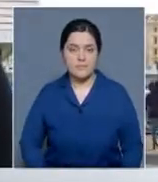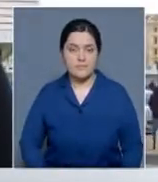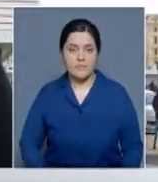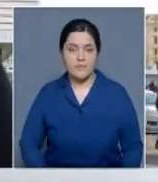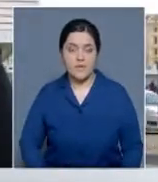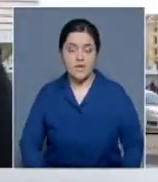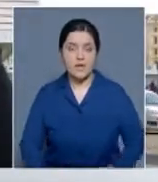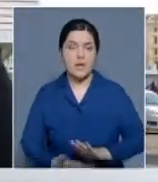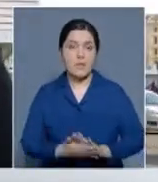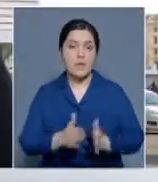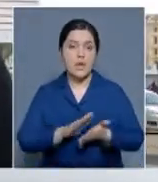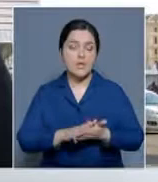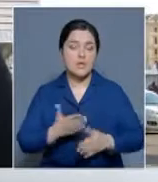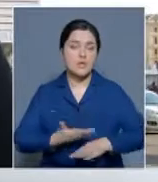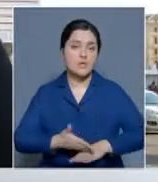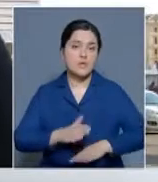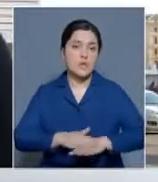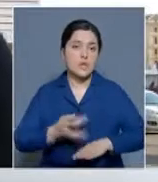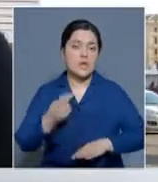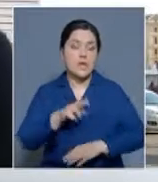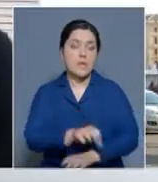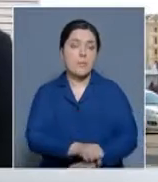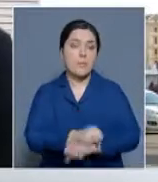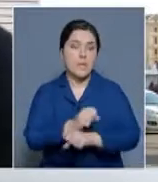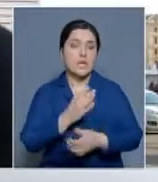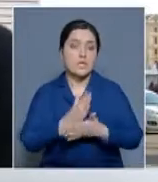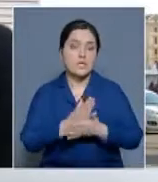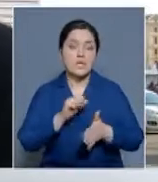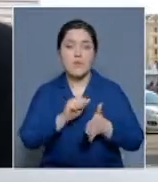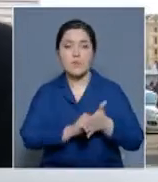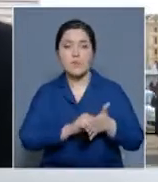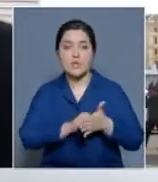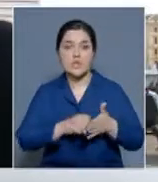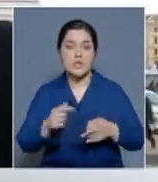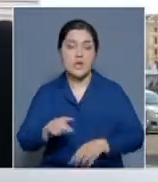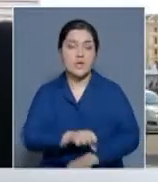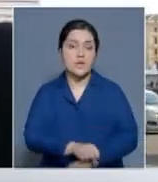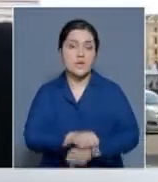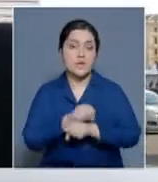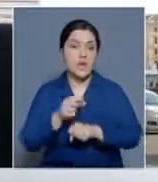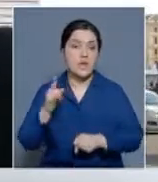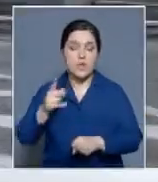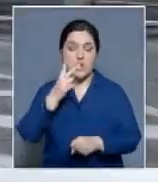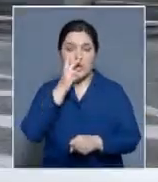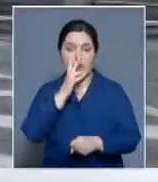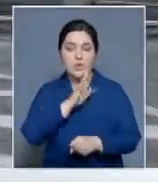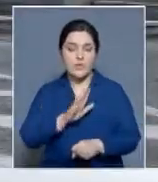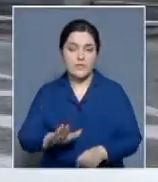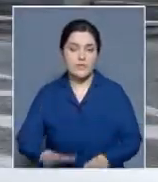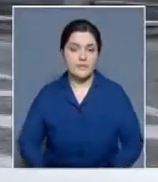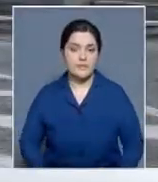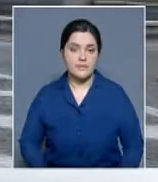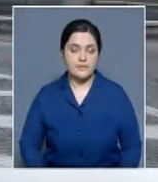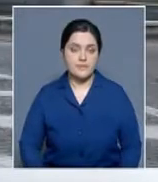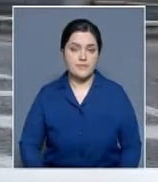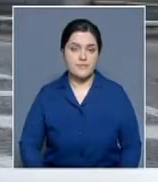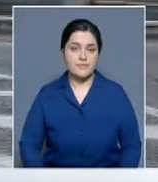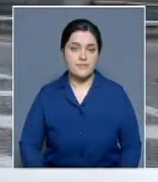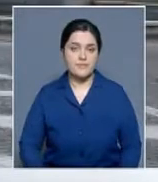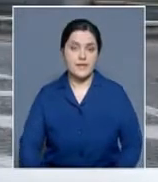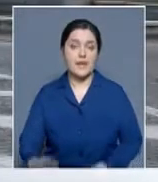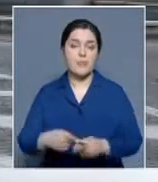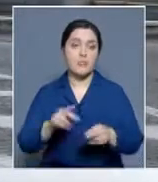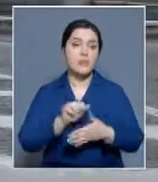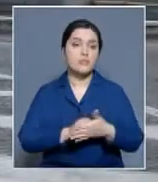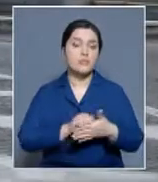Ситуация критическая, но наверняка для протеста есть причины. Такую забастовку такси не увидишь часто. Перешли дорогу таксистам